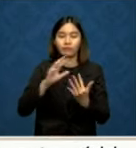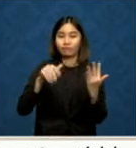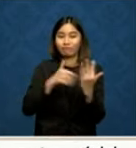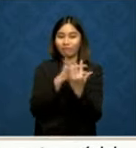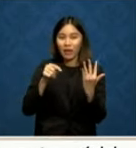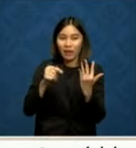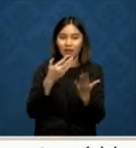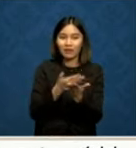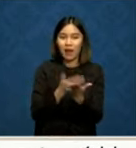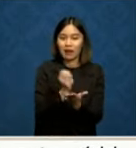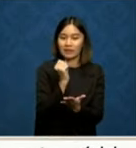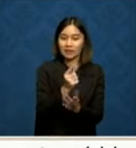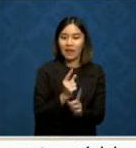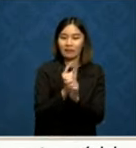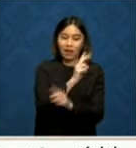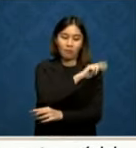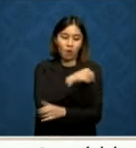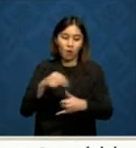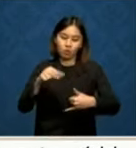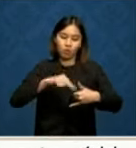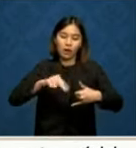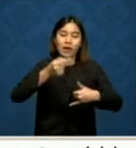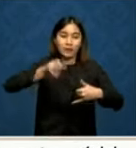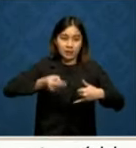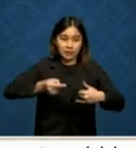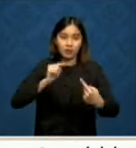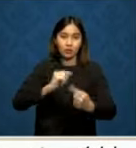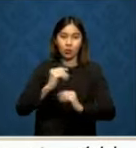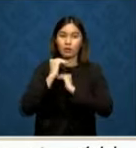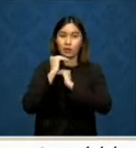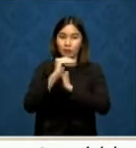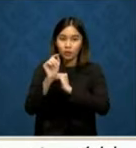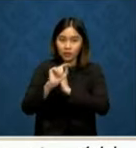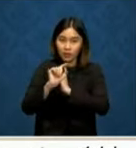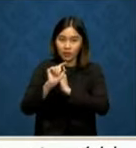ก็คือจ่ายตามการรักษาจริง ที่อยู่ในขอบเขต